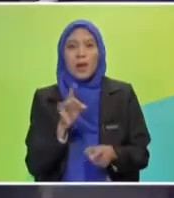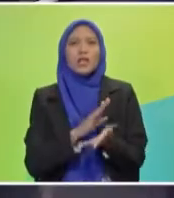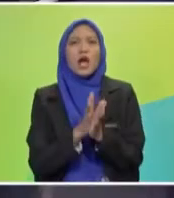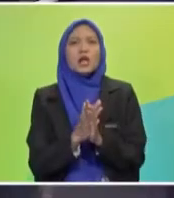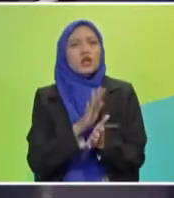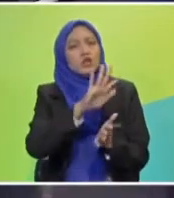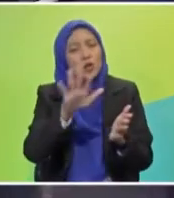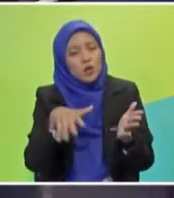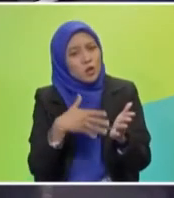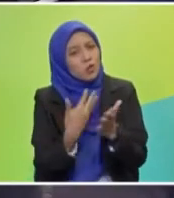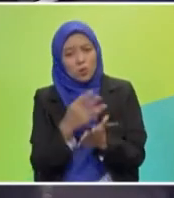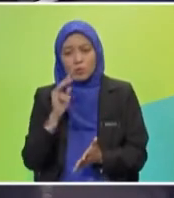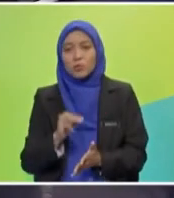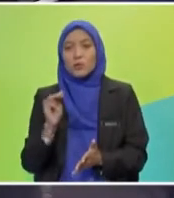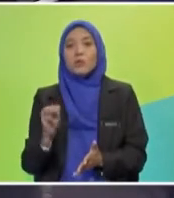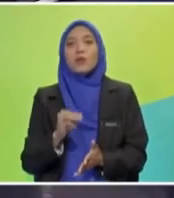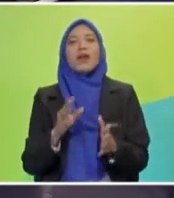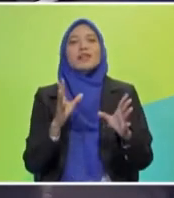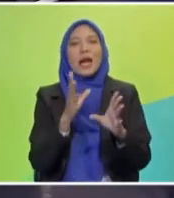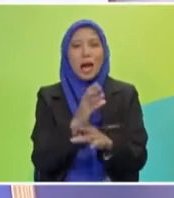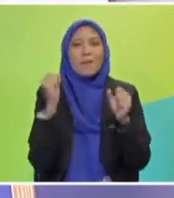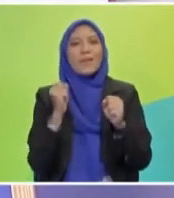kepada kesemua murid-murid kita.